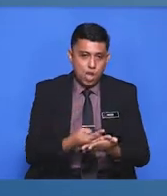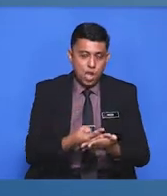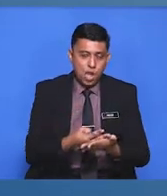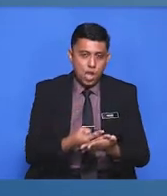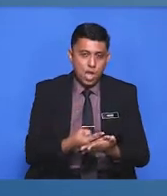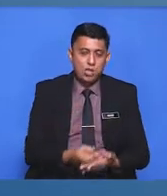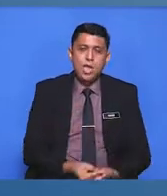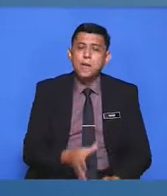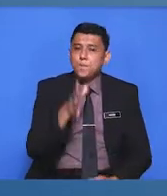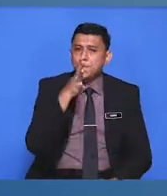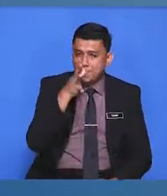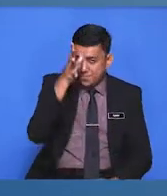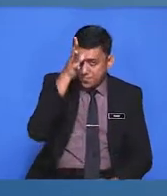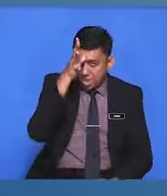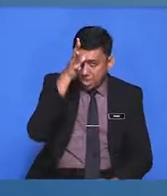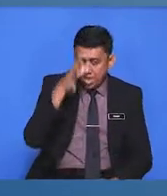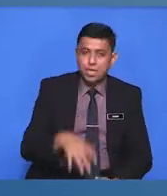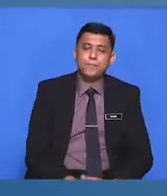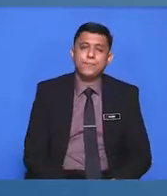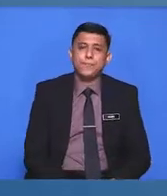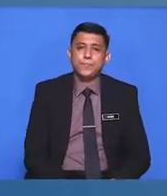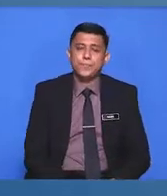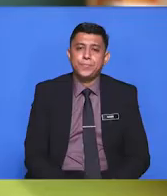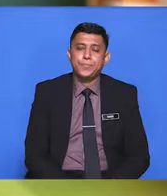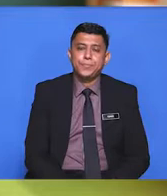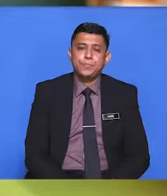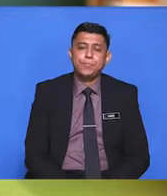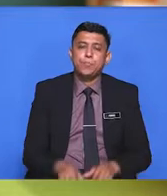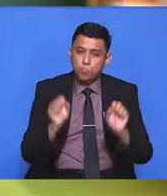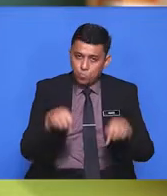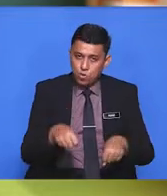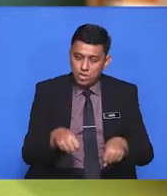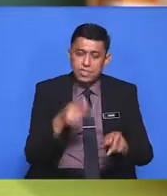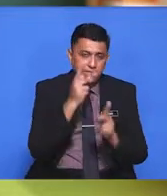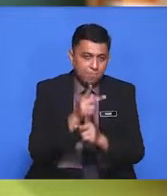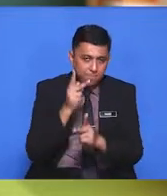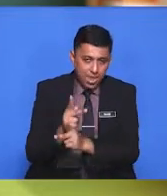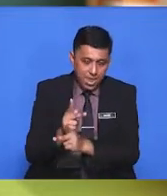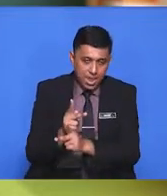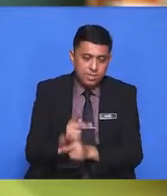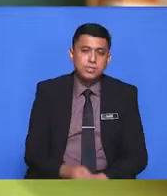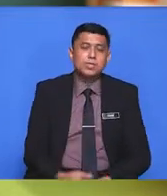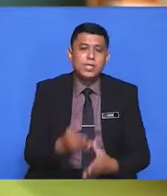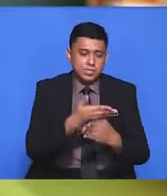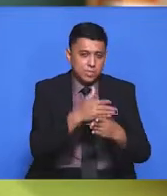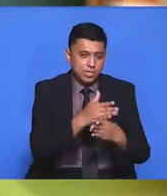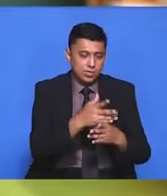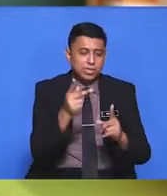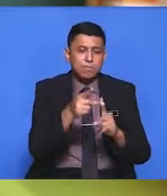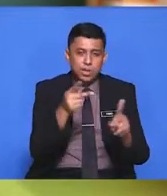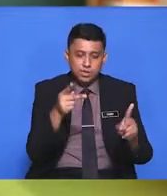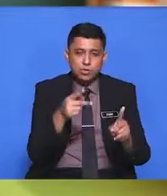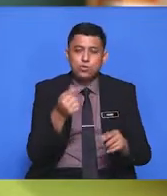daripada pemberian ibu atau bapa kamu. Bolehlah kamu menyimpan sebahagian daripada duit